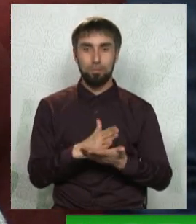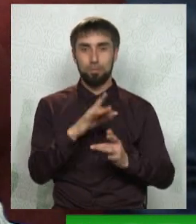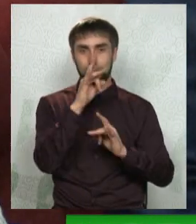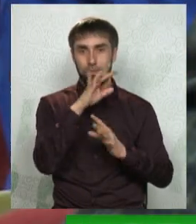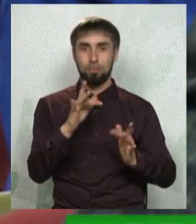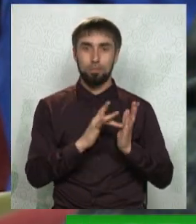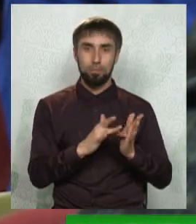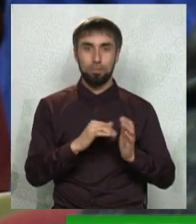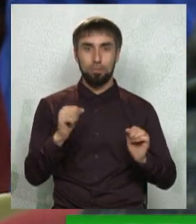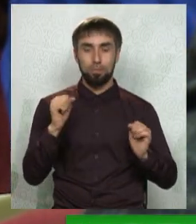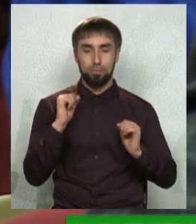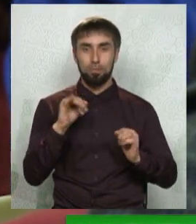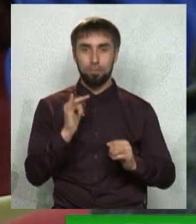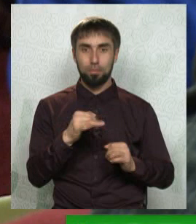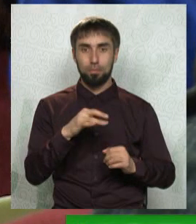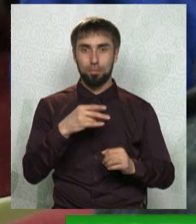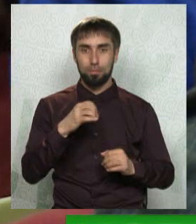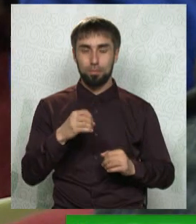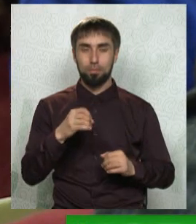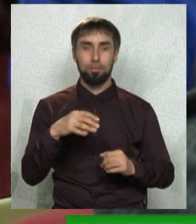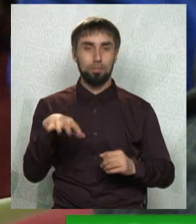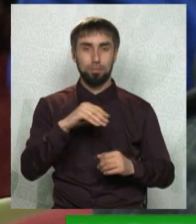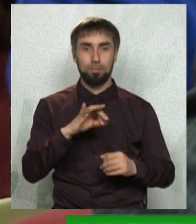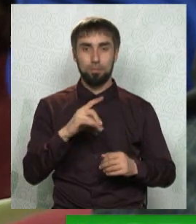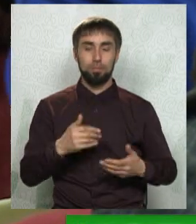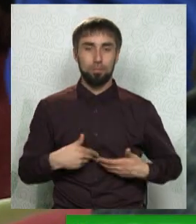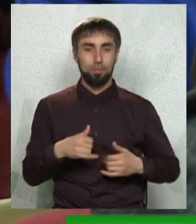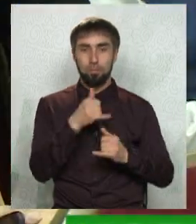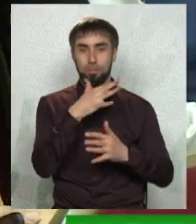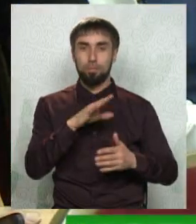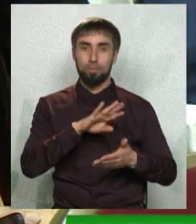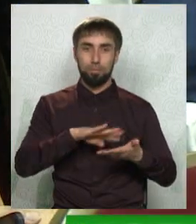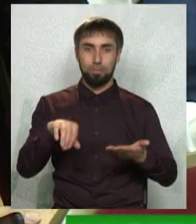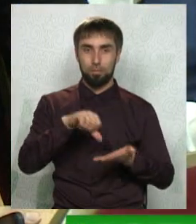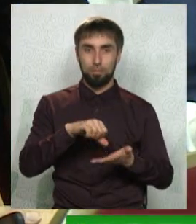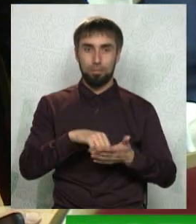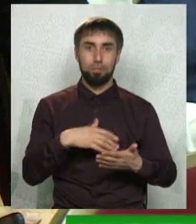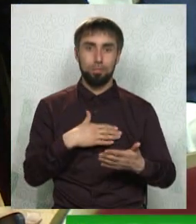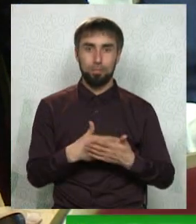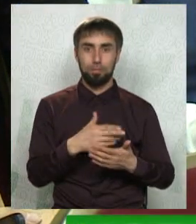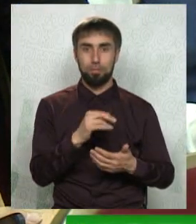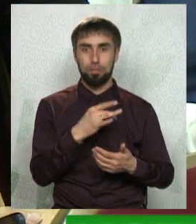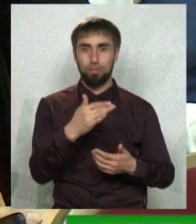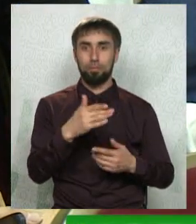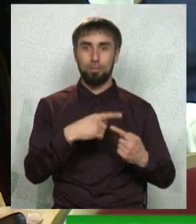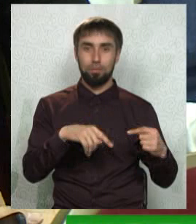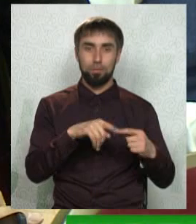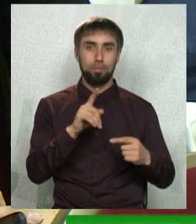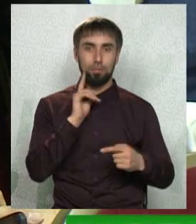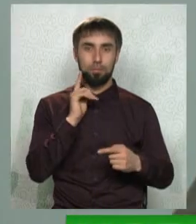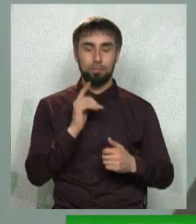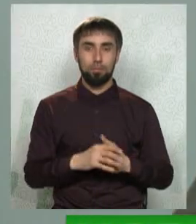культуры, туризма, спорта и практически всех сфер жизни невозможно без участия наиболее активной категории общества –